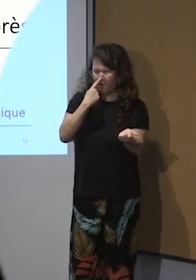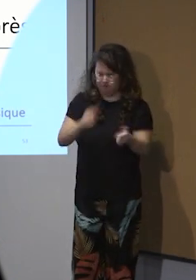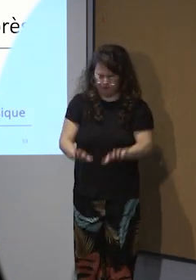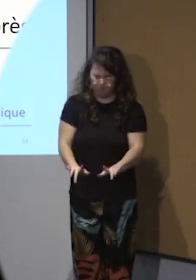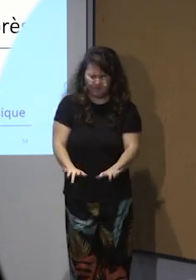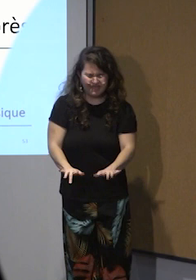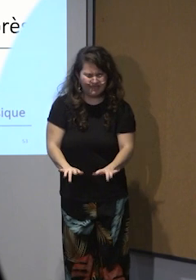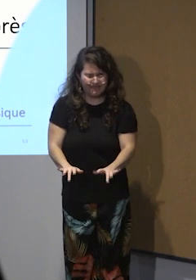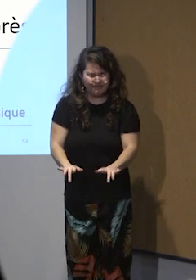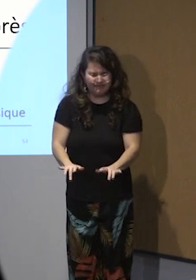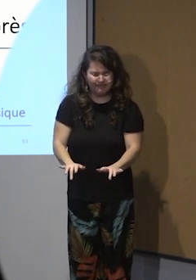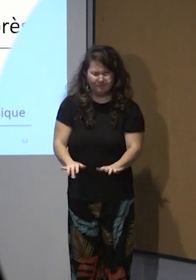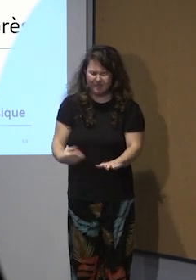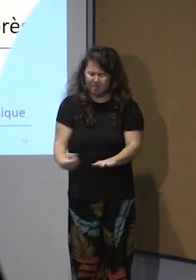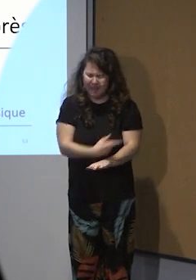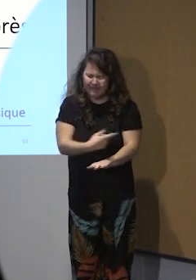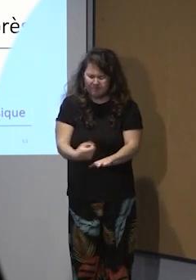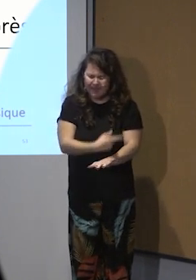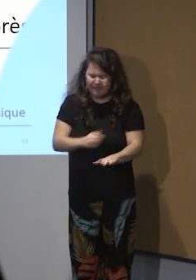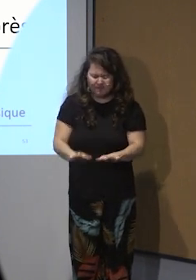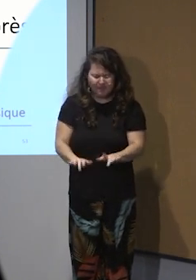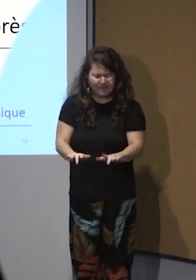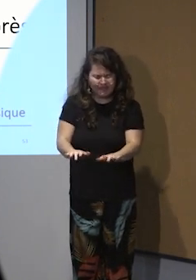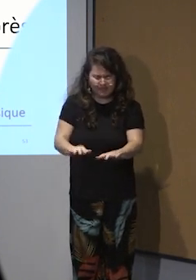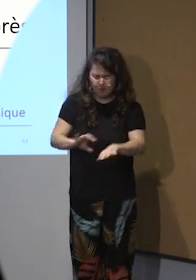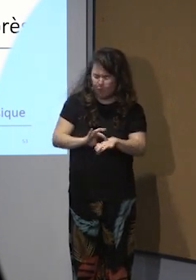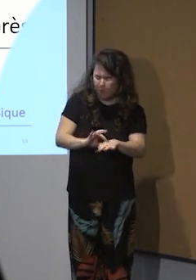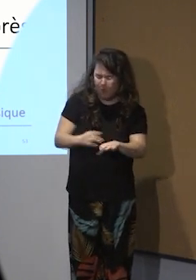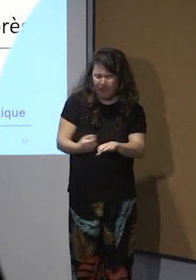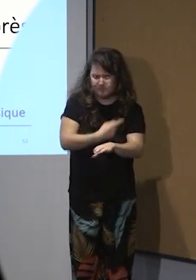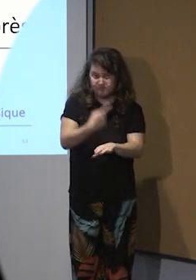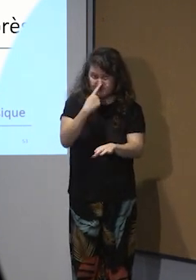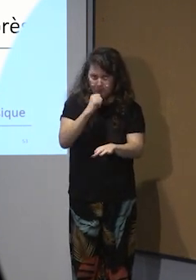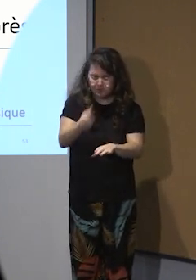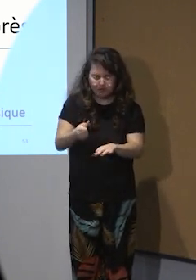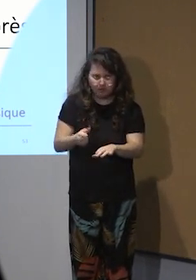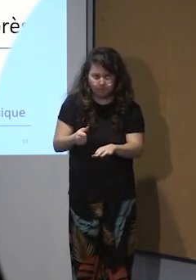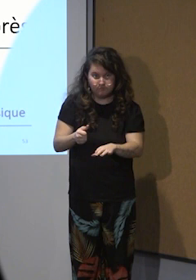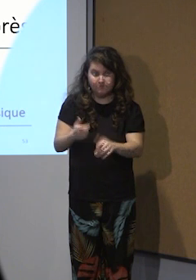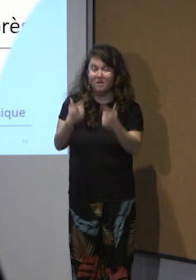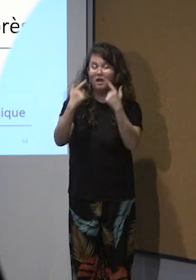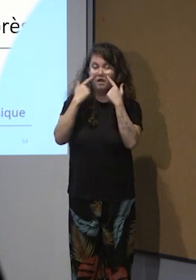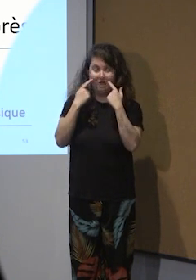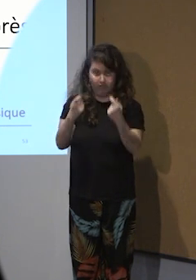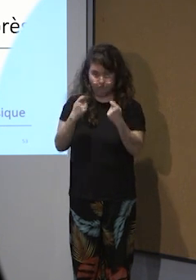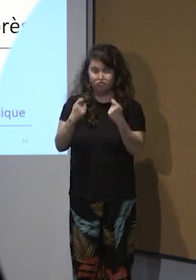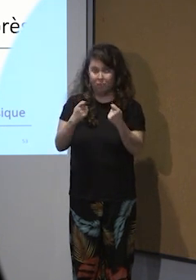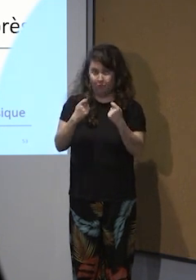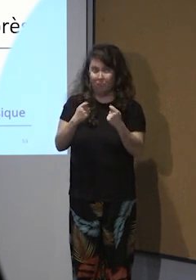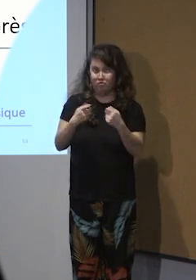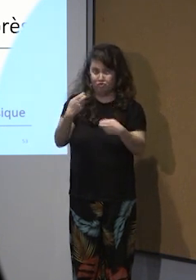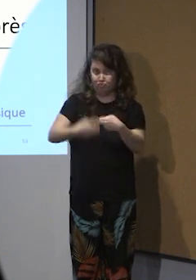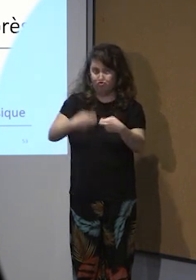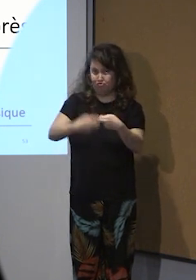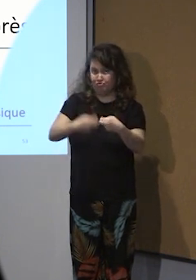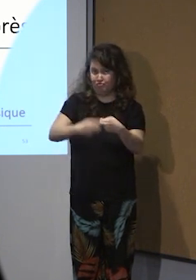des plaies au niveau des pieds, être abîmé au niveau cutané, et ne pas le sentir. Donc, il faut faire très attention à votre chaussage et